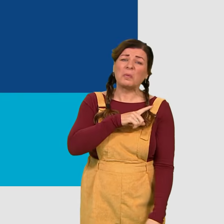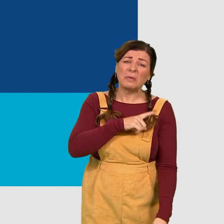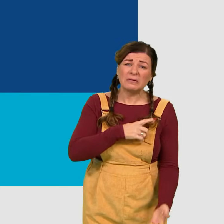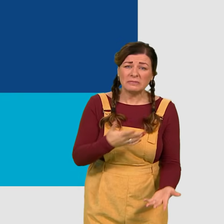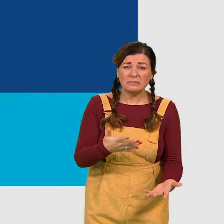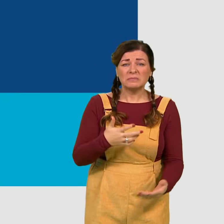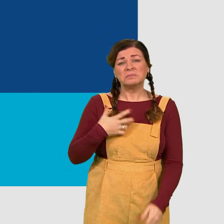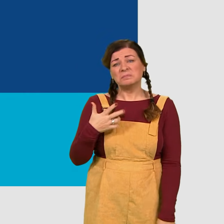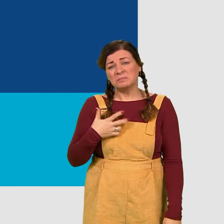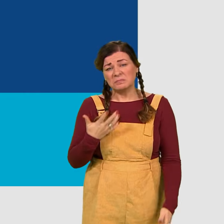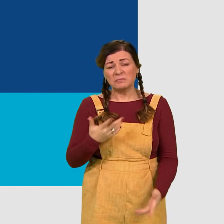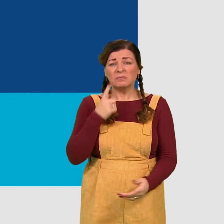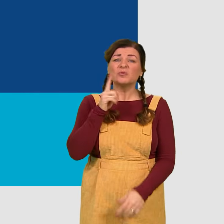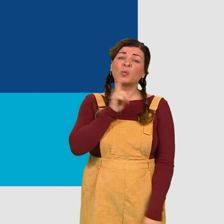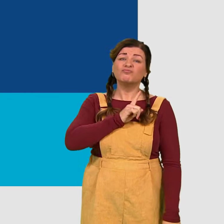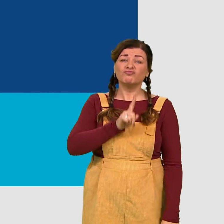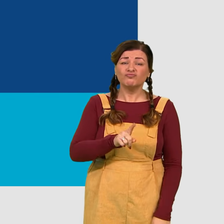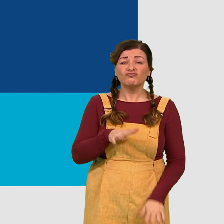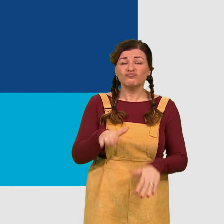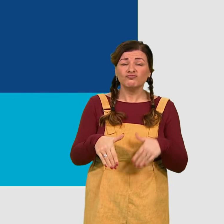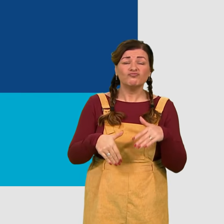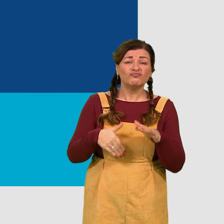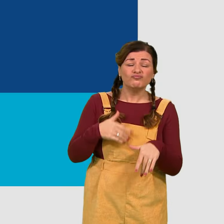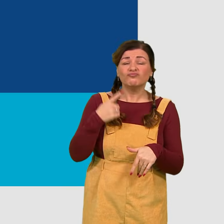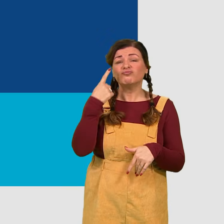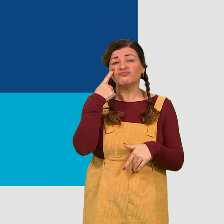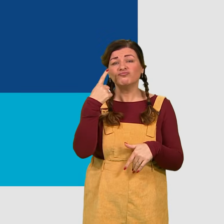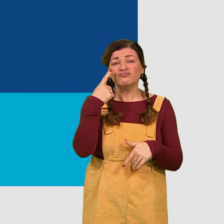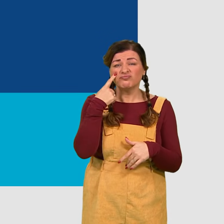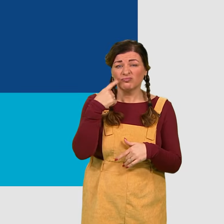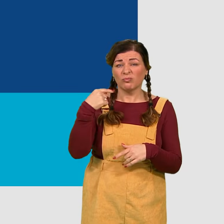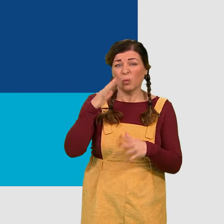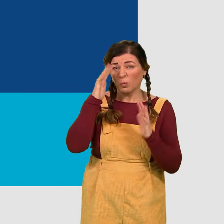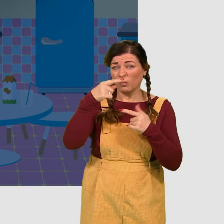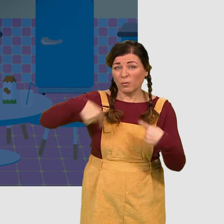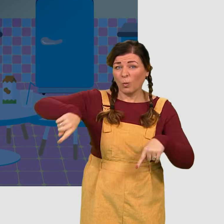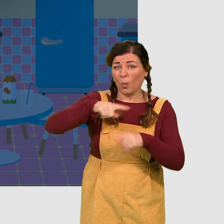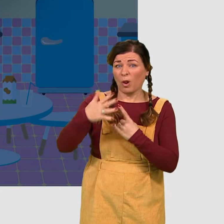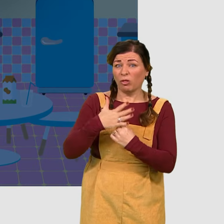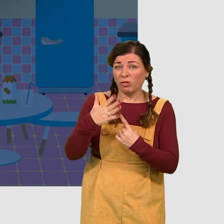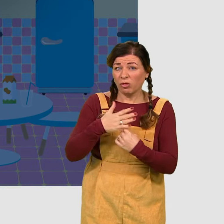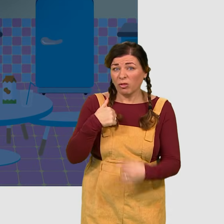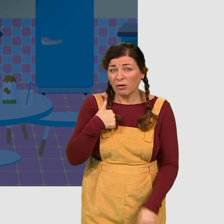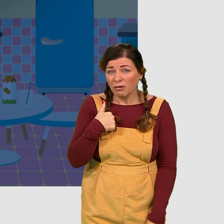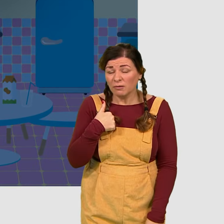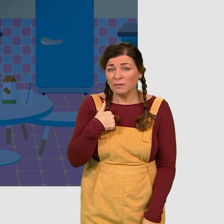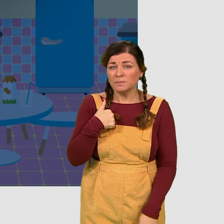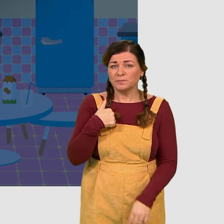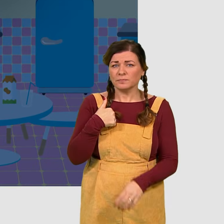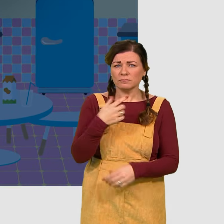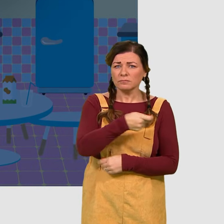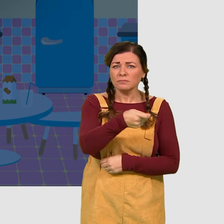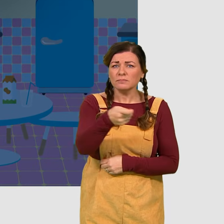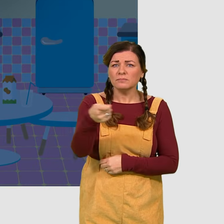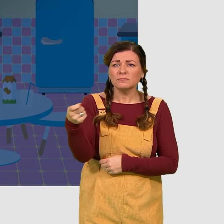Aeth hi lawr i gael brecwast, yn poeni bod y lleill am dynnu ei choes hi. Ond, pan agorodd